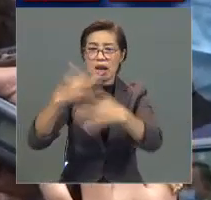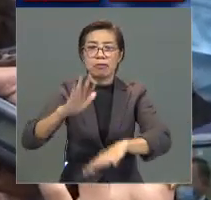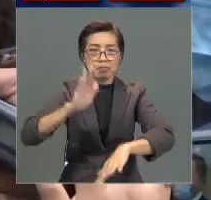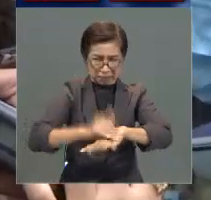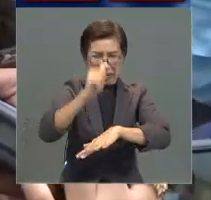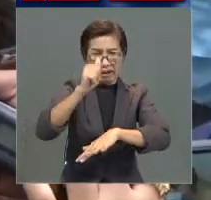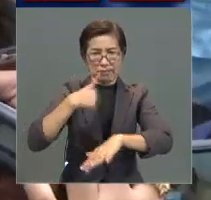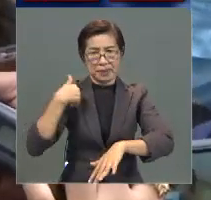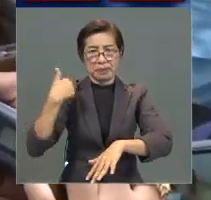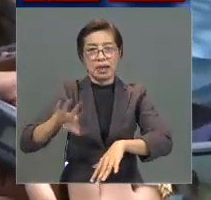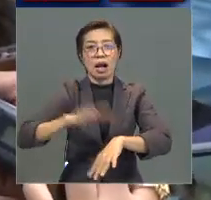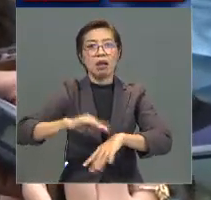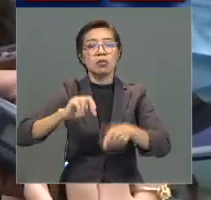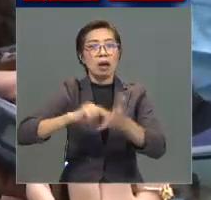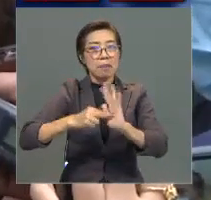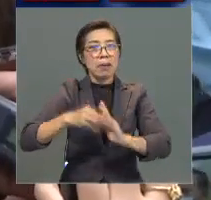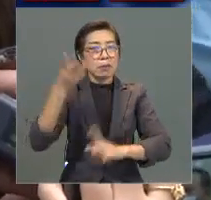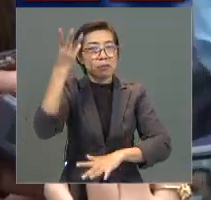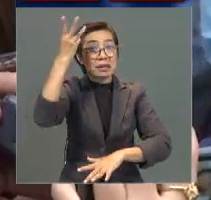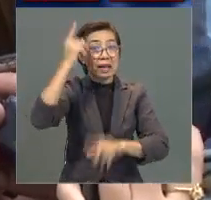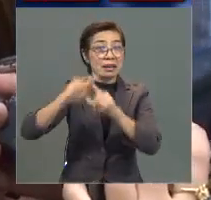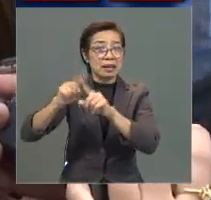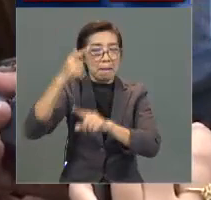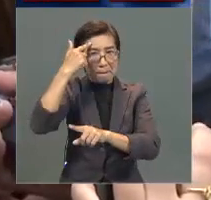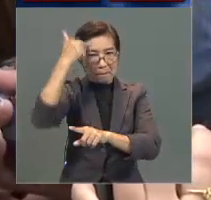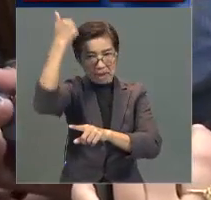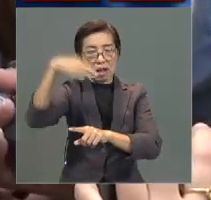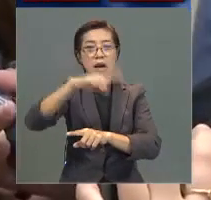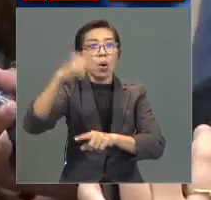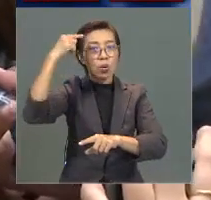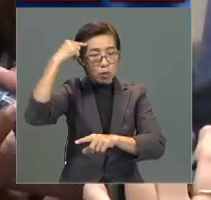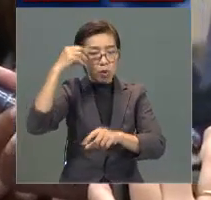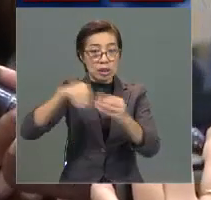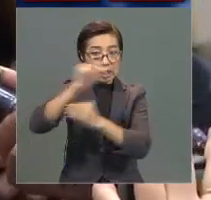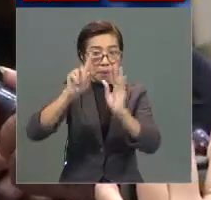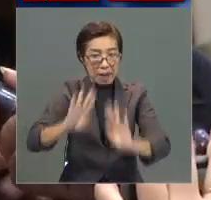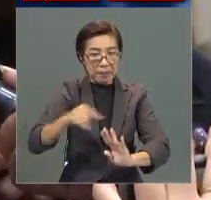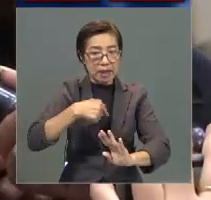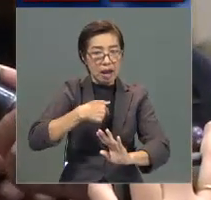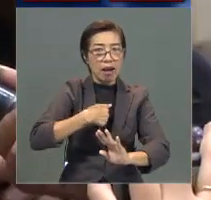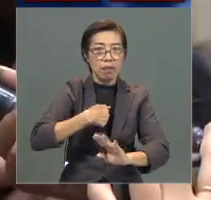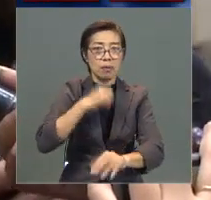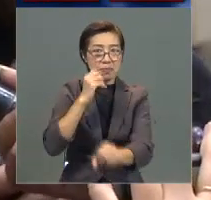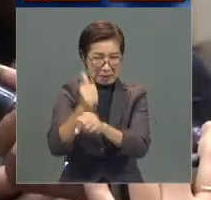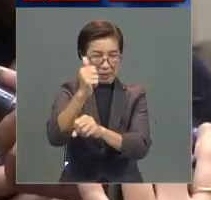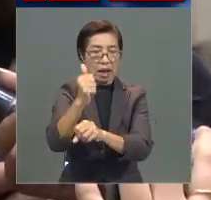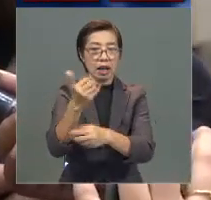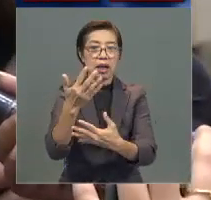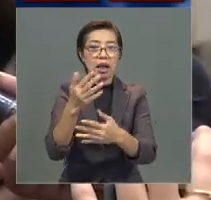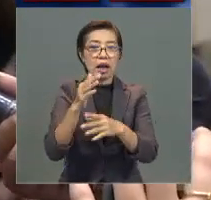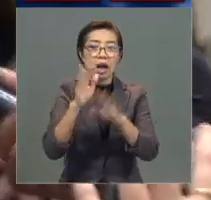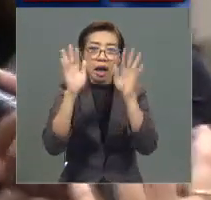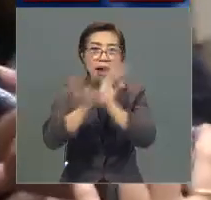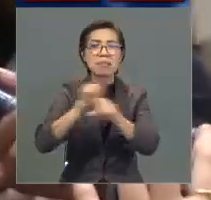าญมีภูมิต้านทานที่จะรับแรงกดดันในภาวะเศรษฐกิจอย่างนี้ได้ก็